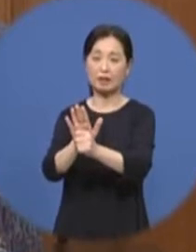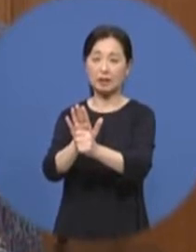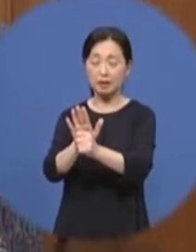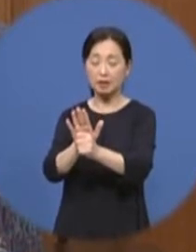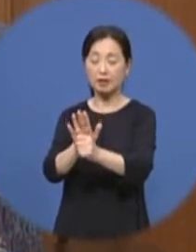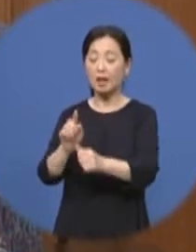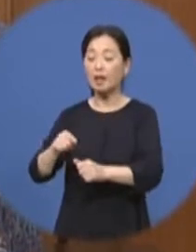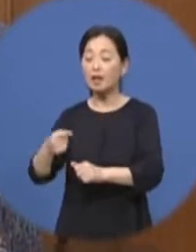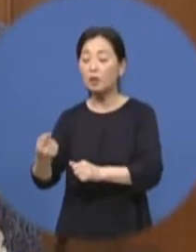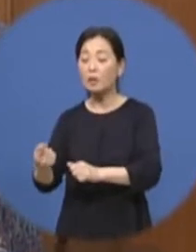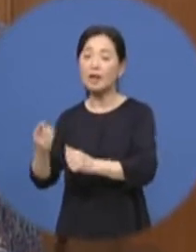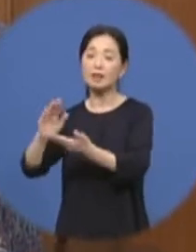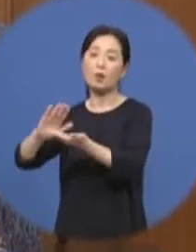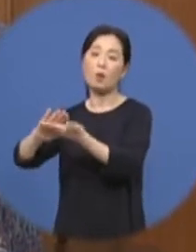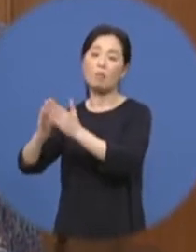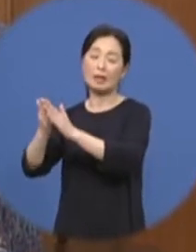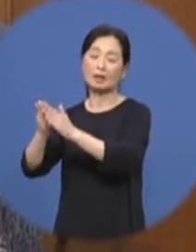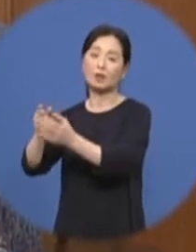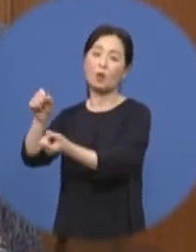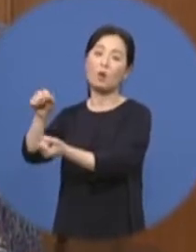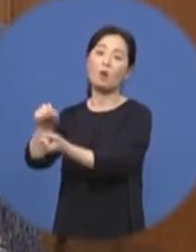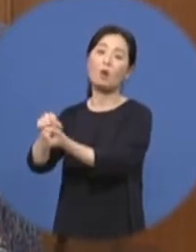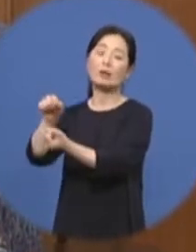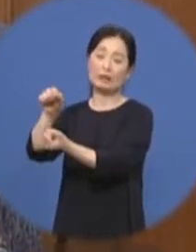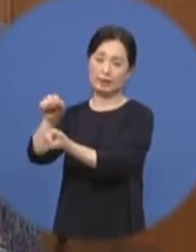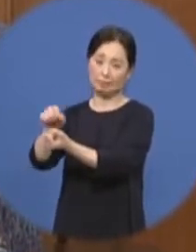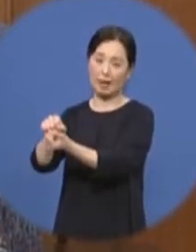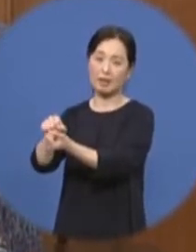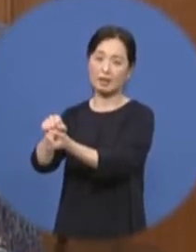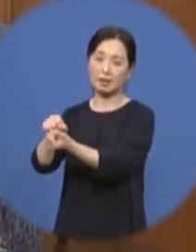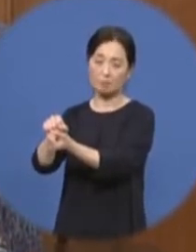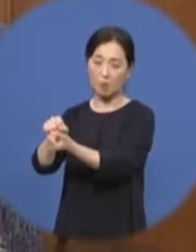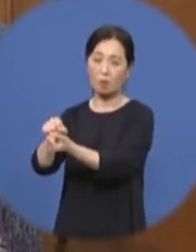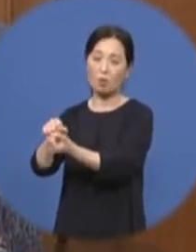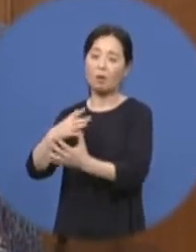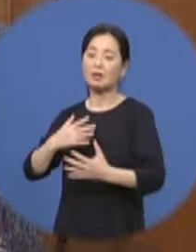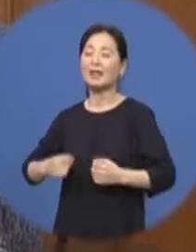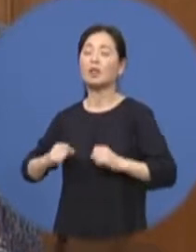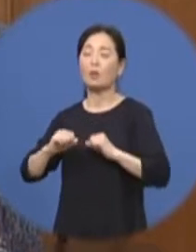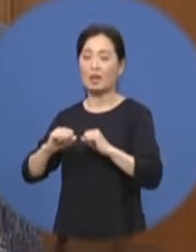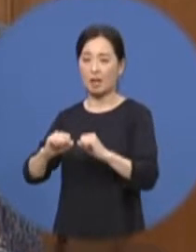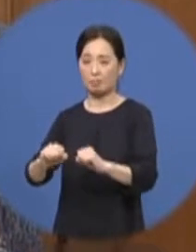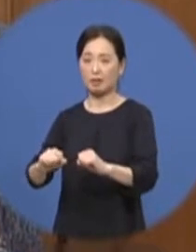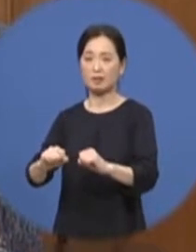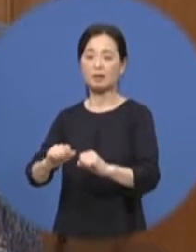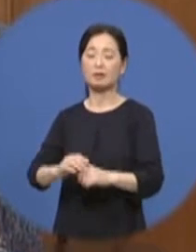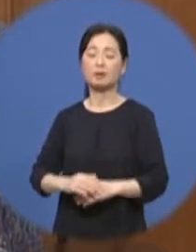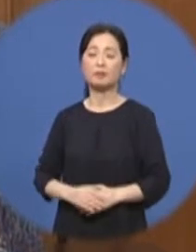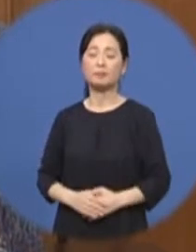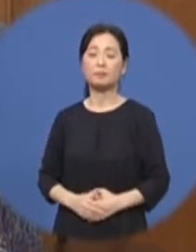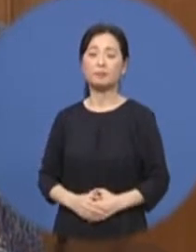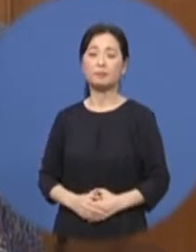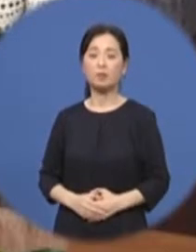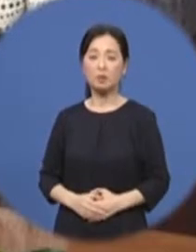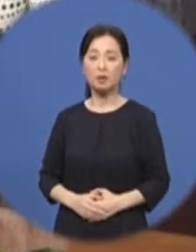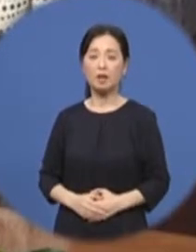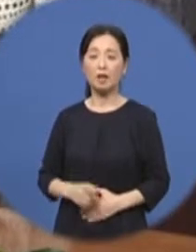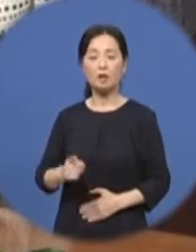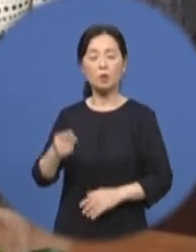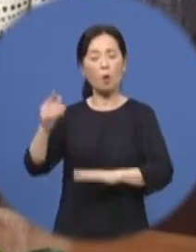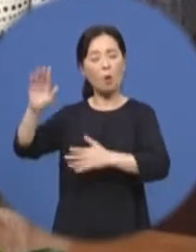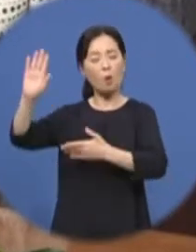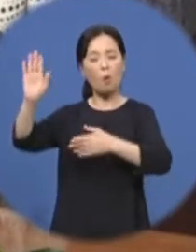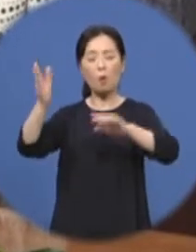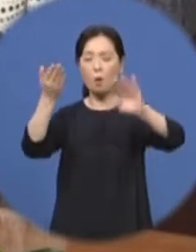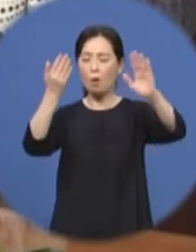の、 あの獅子舞にも生徒は先週も行ってきました、はい、でそうこうしてるうちに女の舞がもう人